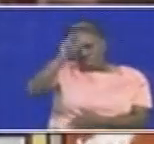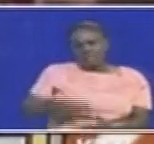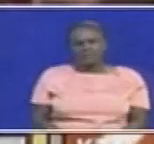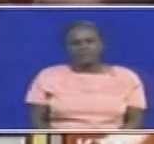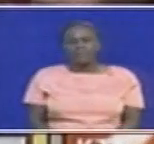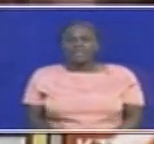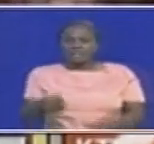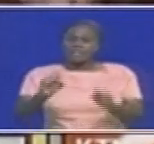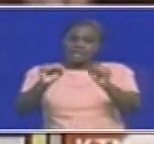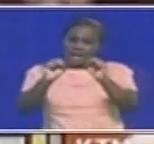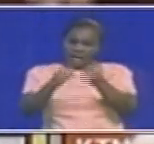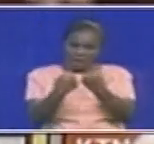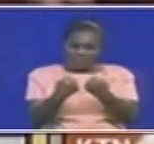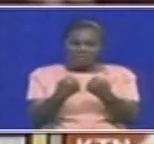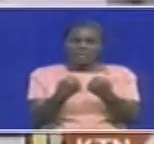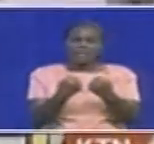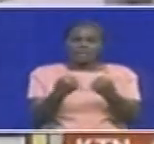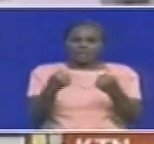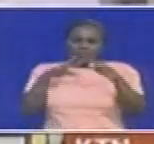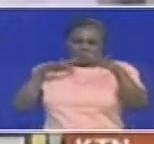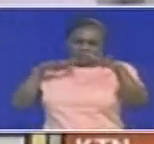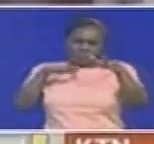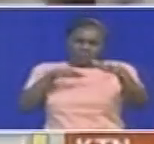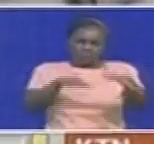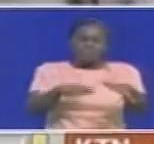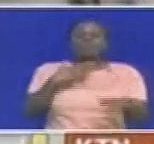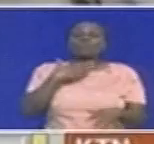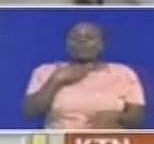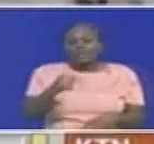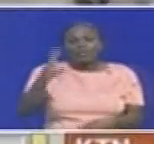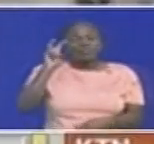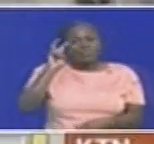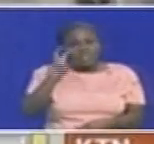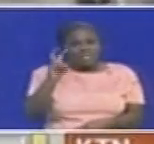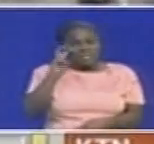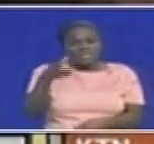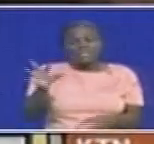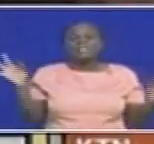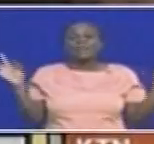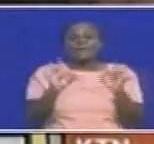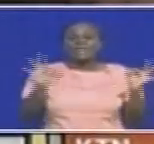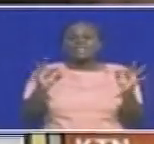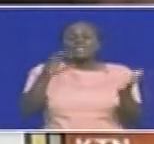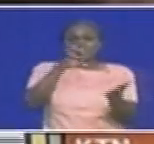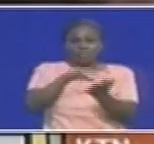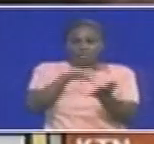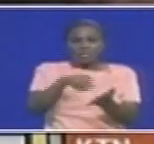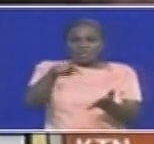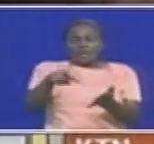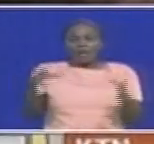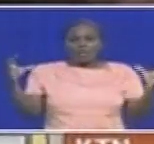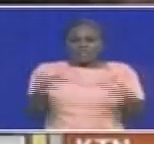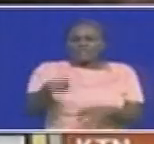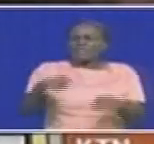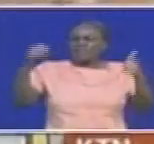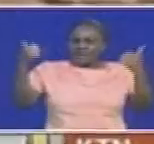Ni tukio lililofanya umati huu kufurika, kila mmoja akitaka kujionea tukio hilo la kushangaza. Kulingana na wakazi,